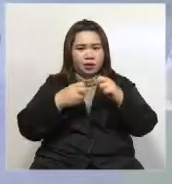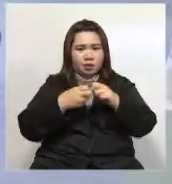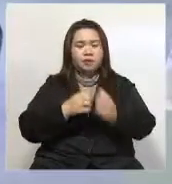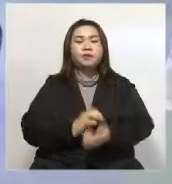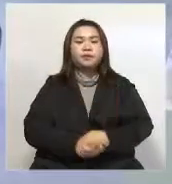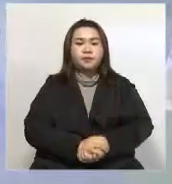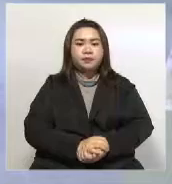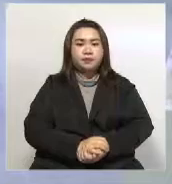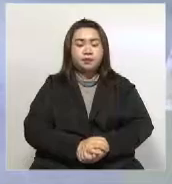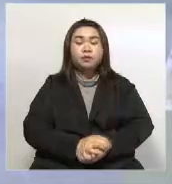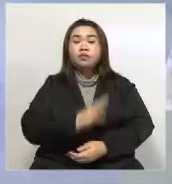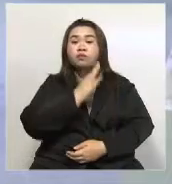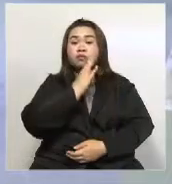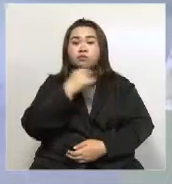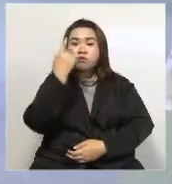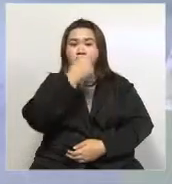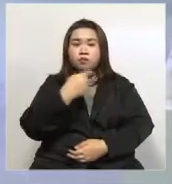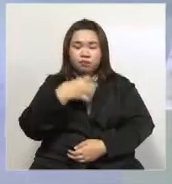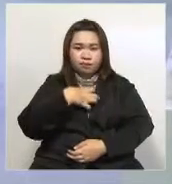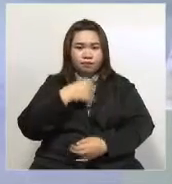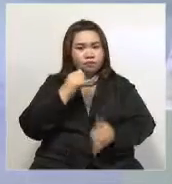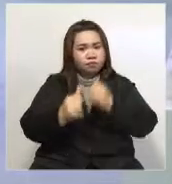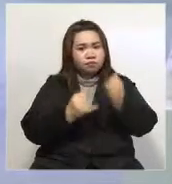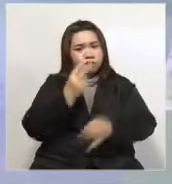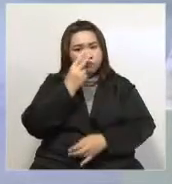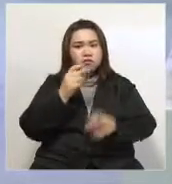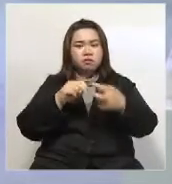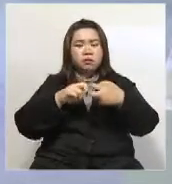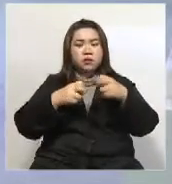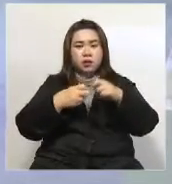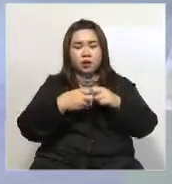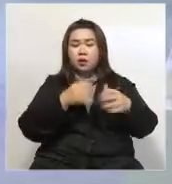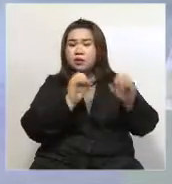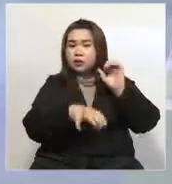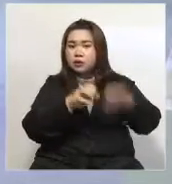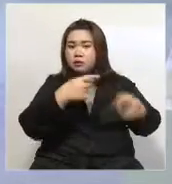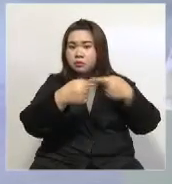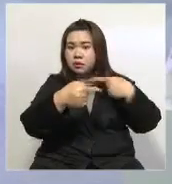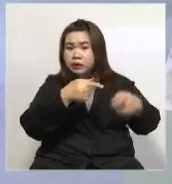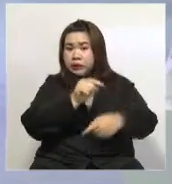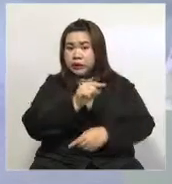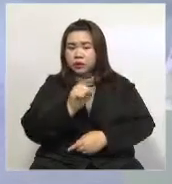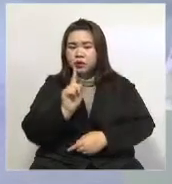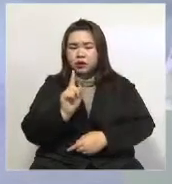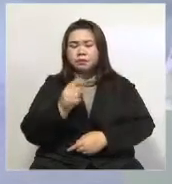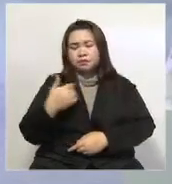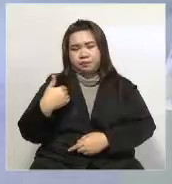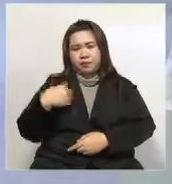สำหรับประชาชนที่มีความสนใจที่อยากจะเข้ามารับรู้ถึงปัญหาวิกฤตของขยะพลาสติกในประเทศไทยค่ะยังสาม